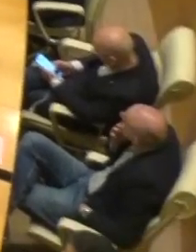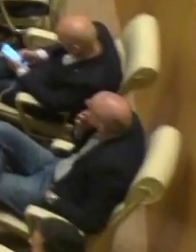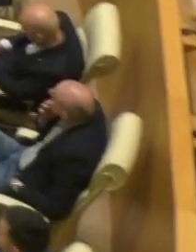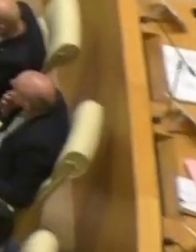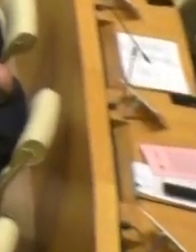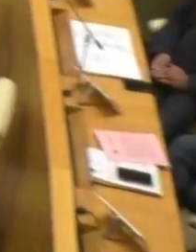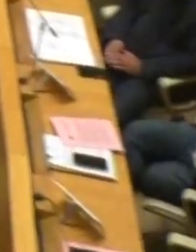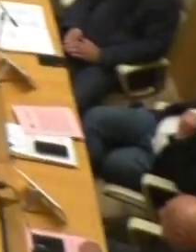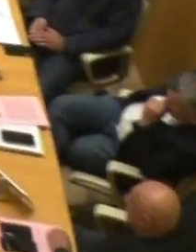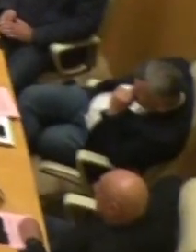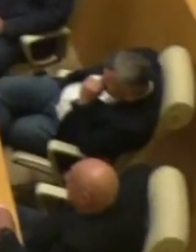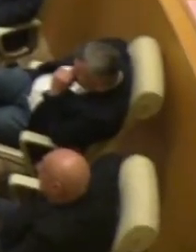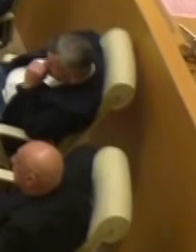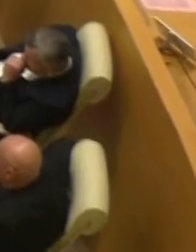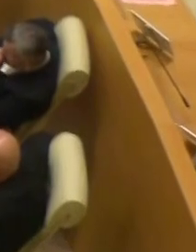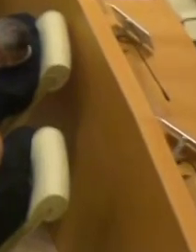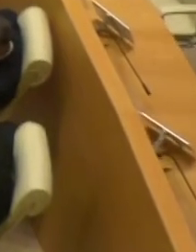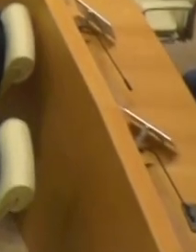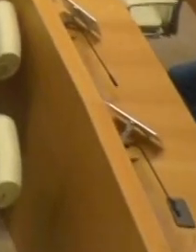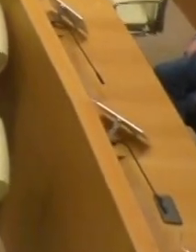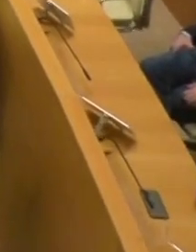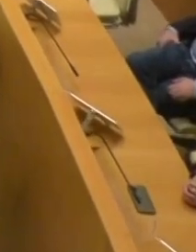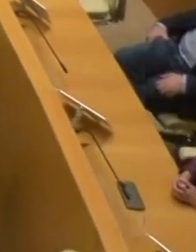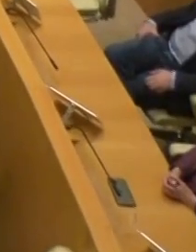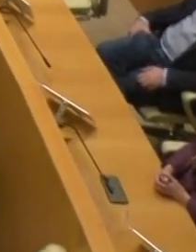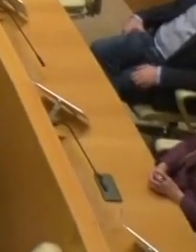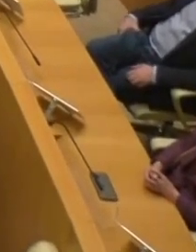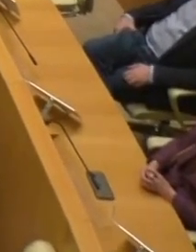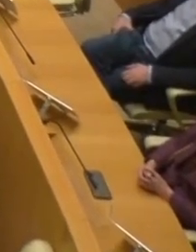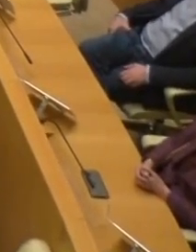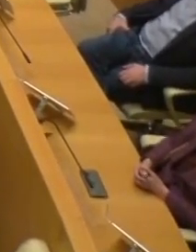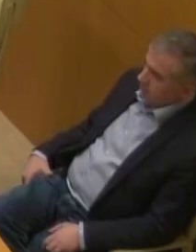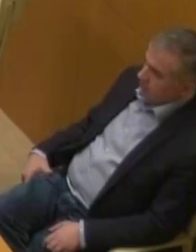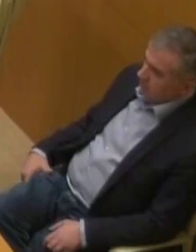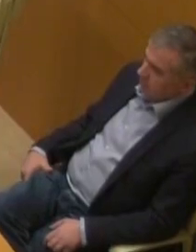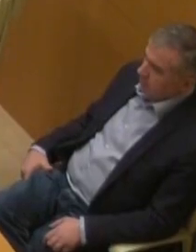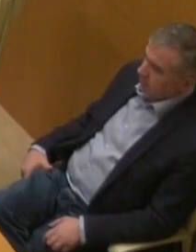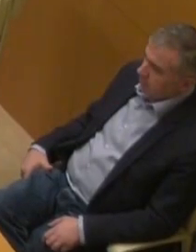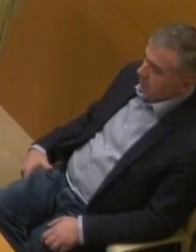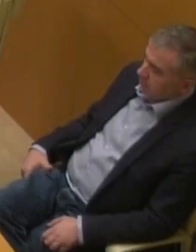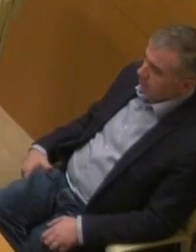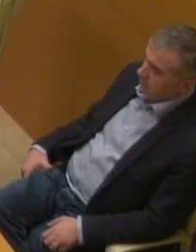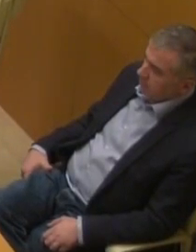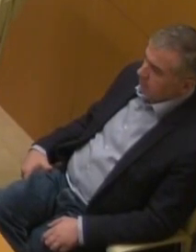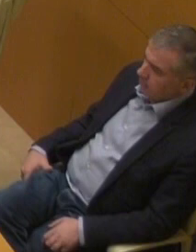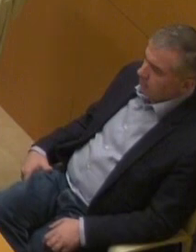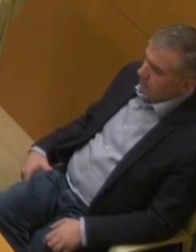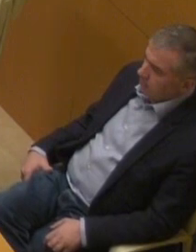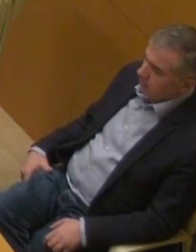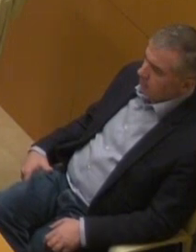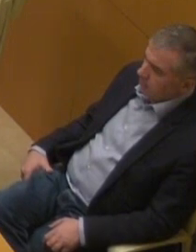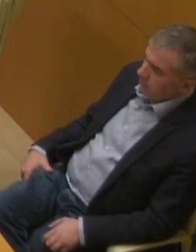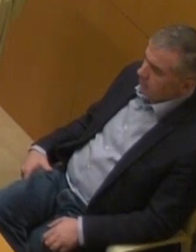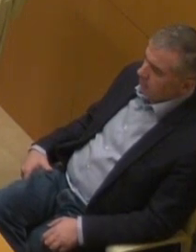დეპუტატები ისევ მეორე ფრონტის გახსნის საკითხით მანიპულირებენ და ოპონენტებს ევროკავშირის კანდიდატის სტატუსის საბოტაჟში